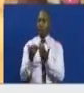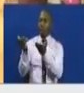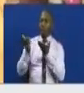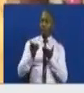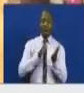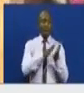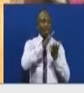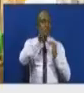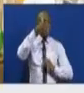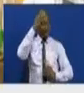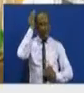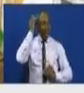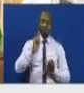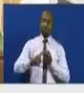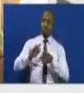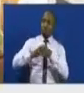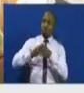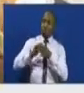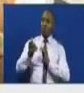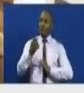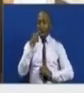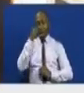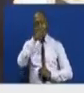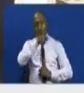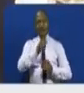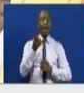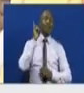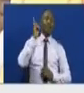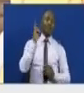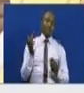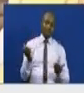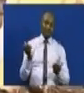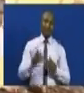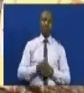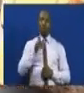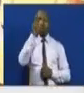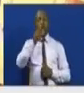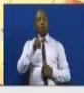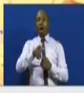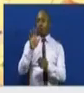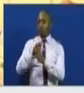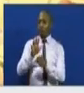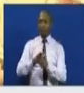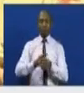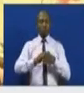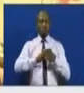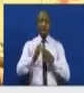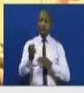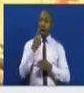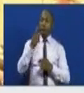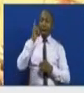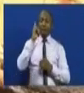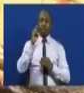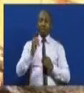wa serikali wa kutaka kujihusisha zaidi na dawa za asili? Watu wengi mwitikio wa kujifukiza wamwitikia